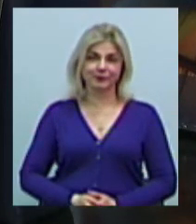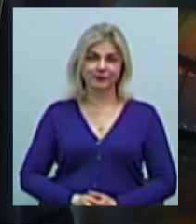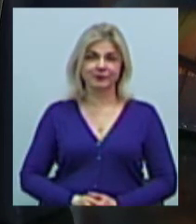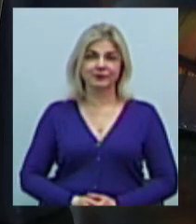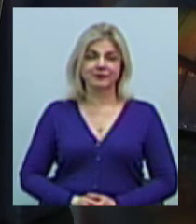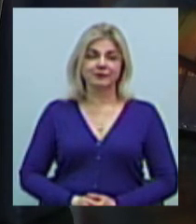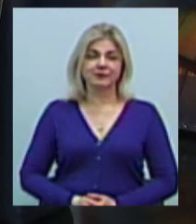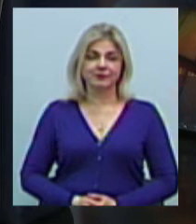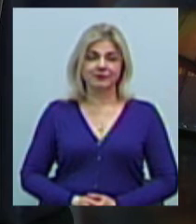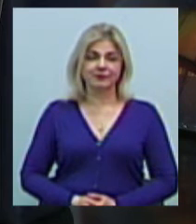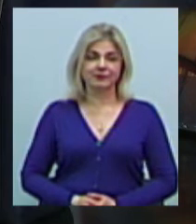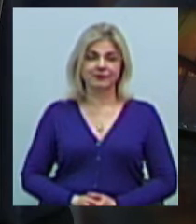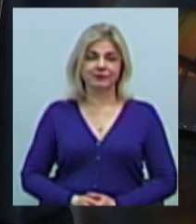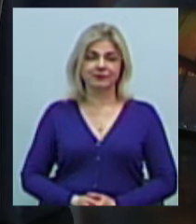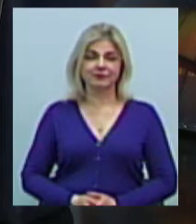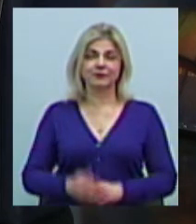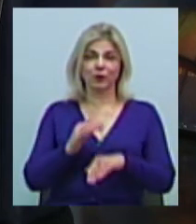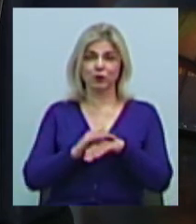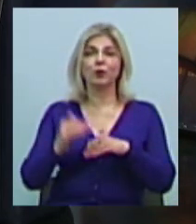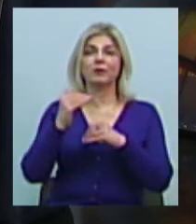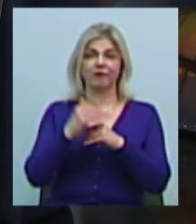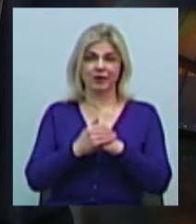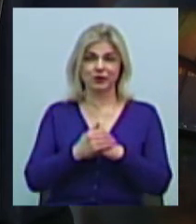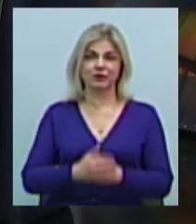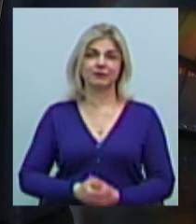Алло? Добрий вечір. Добрий вечір.